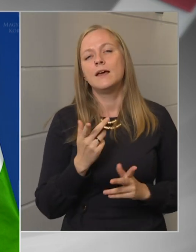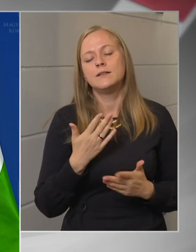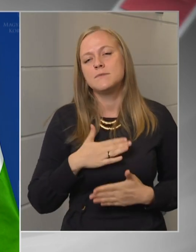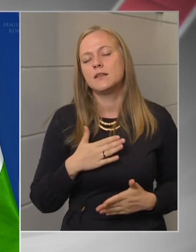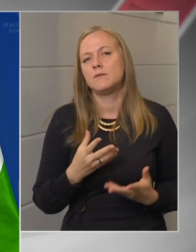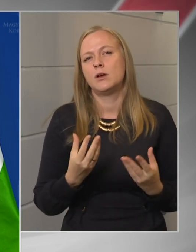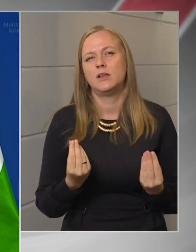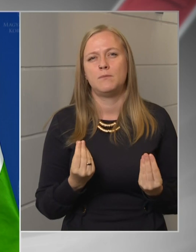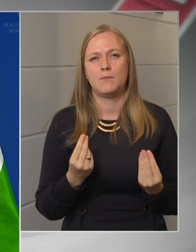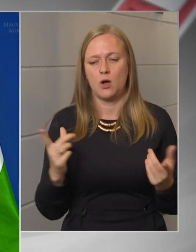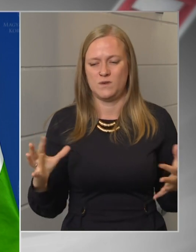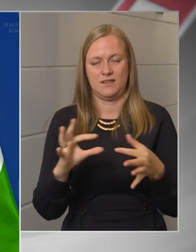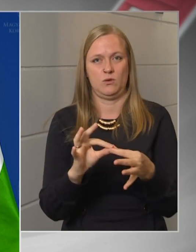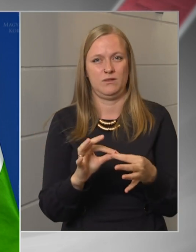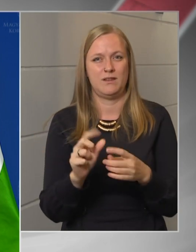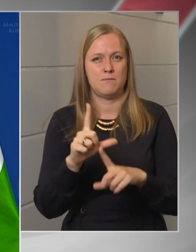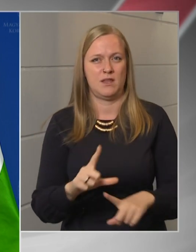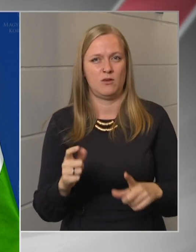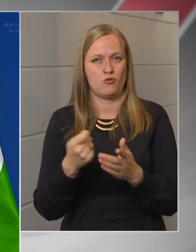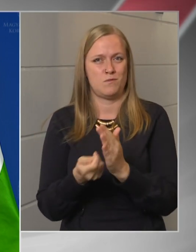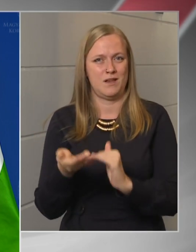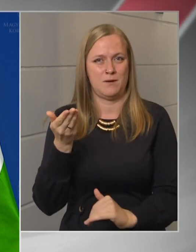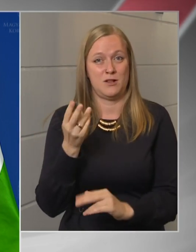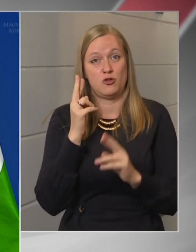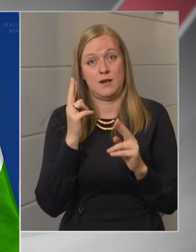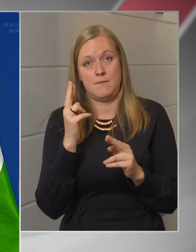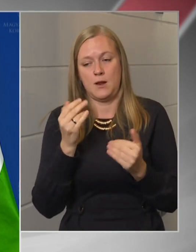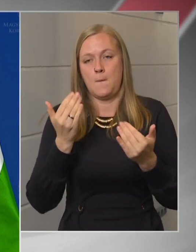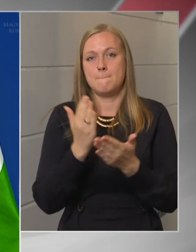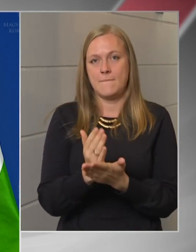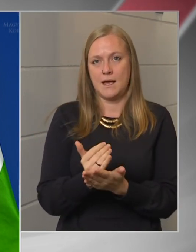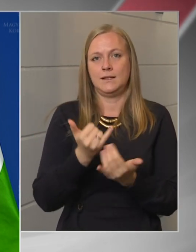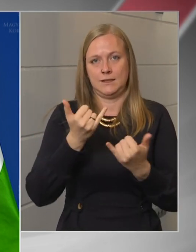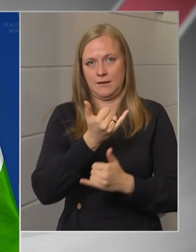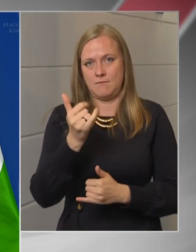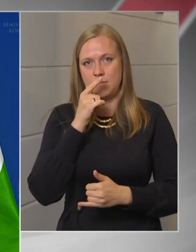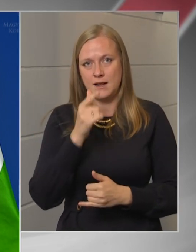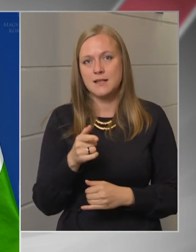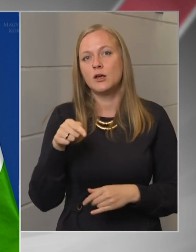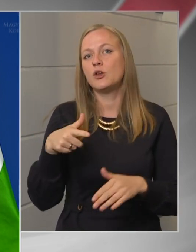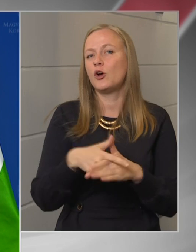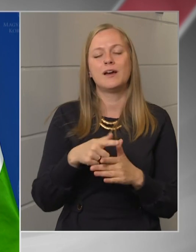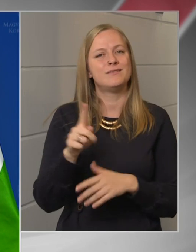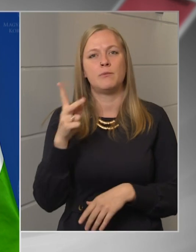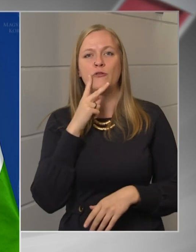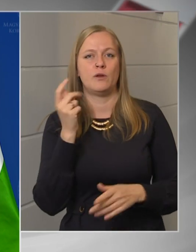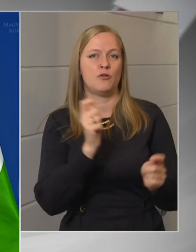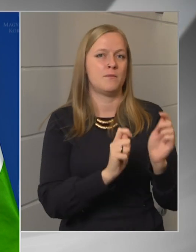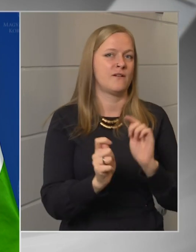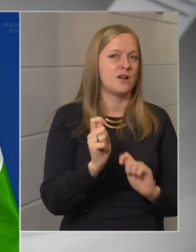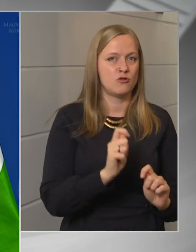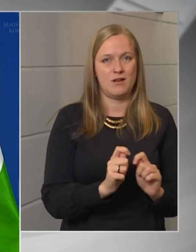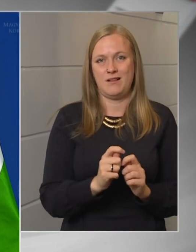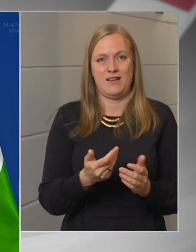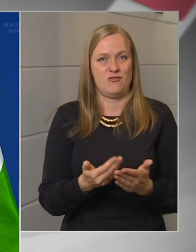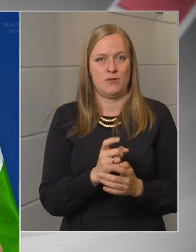szeretném annyiban a kettőt összegöttni, hogy pedagógus béremelés remélem, hogy már idén lesz. Annak az akadályát nem a Vodafone megvásárlásra